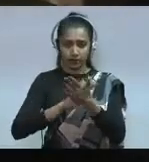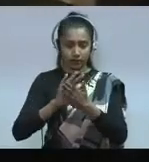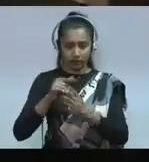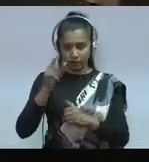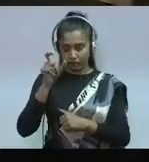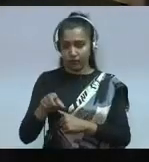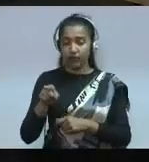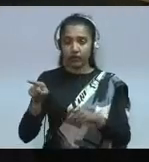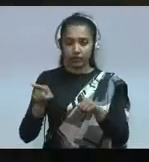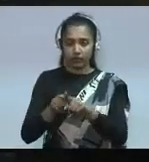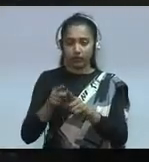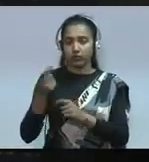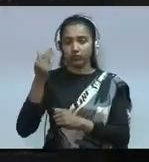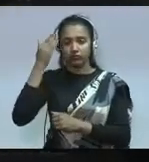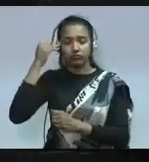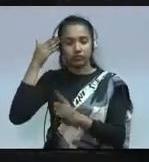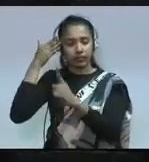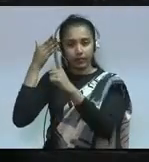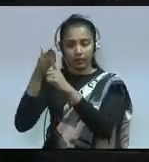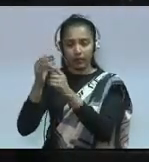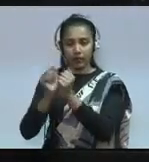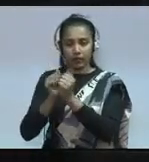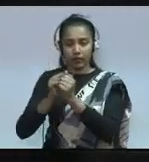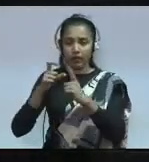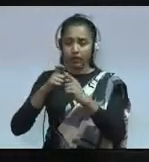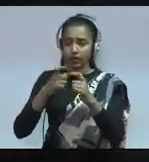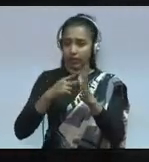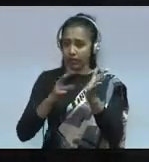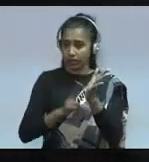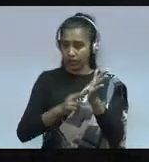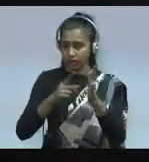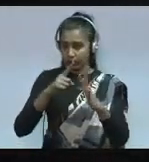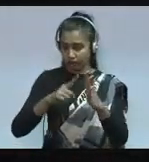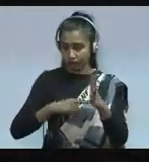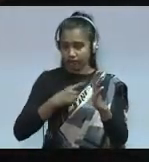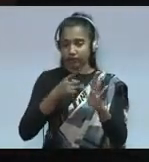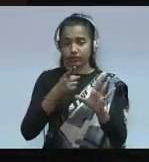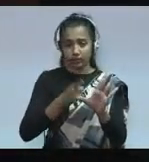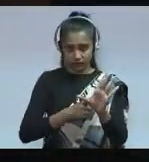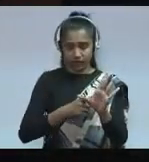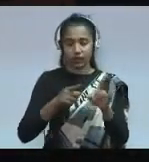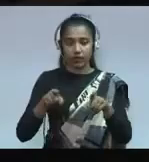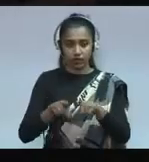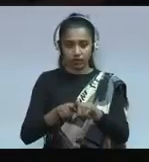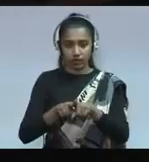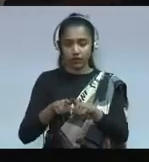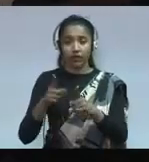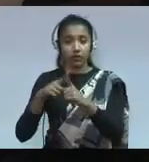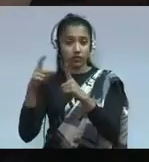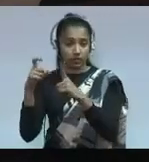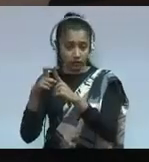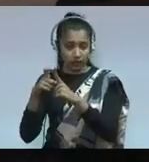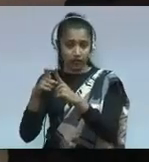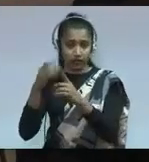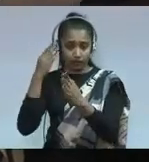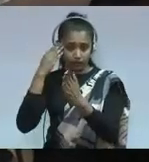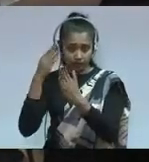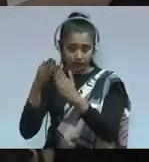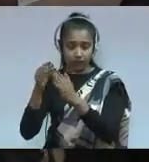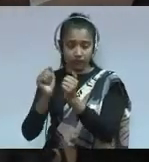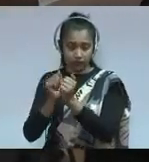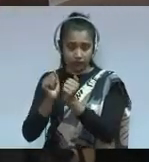කාන්තා කටයුතු දාන්‍යා සමරසිංහ, අධ්‍යාපන ශ්‍රේෂ්ඨ කටයුතු අධ්‍යාපනවේදී බෝසෙත්